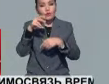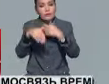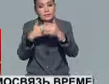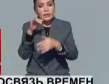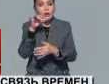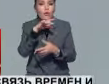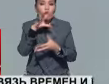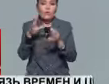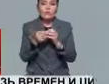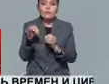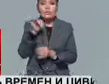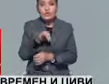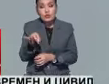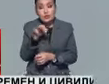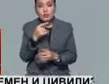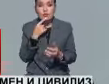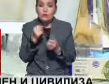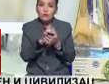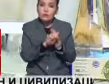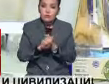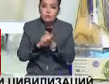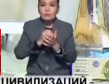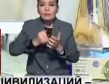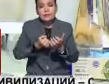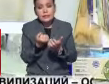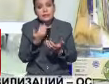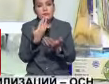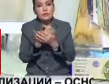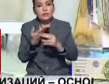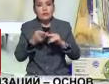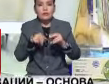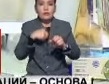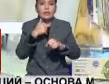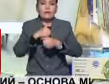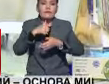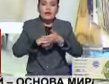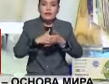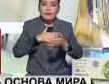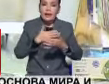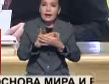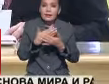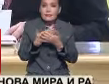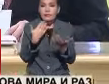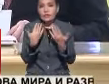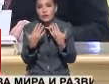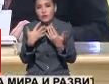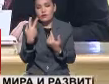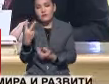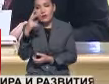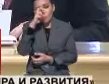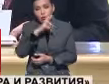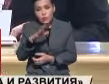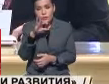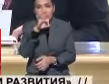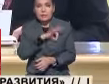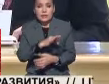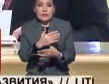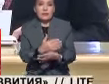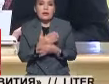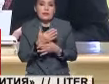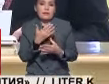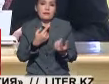историей, многовековыми узами дружбы. Эти неизменные ценности стали основой активного диалога между двумя государствами, который способствует